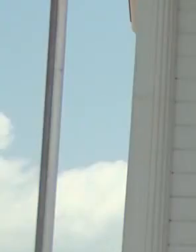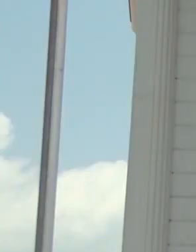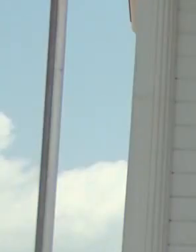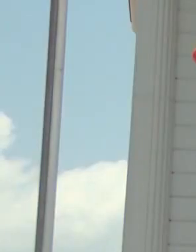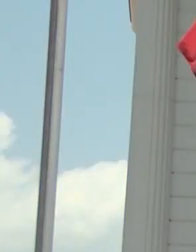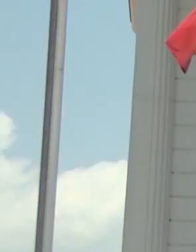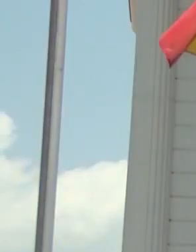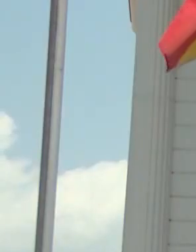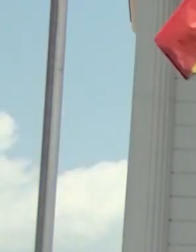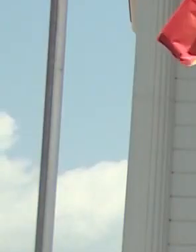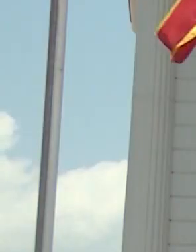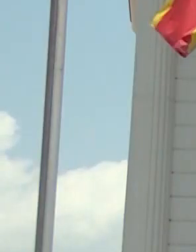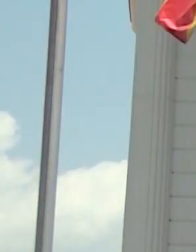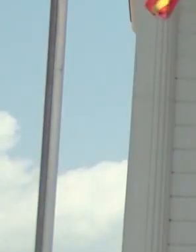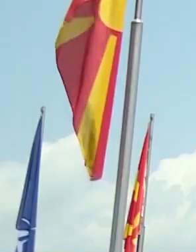mve